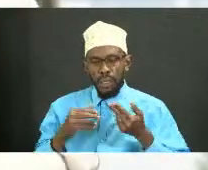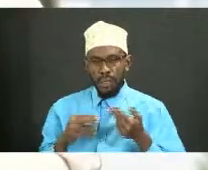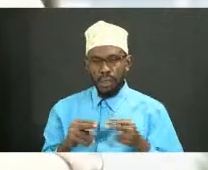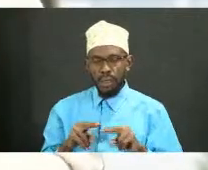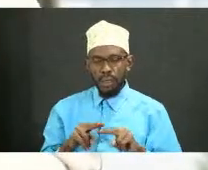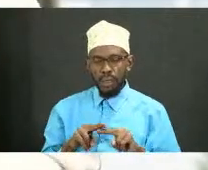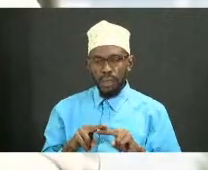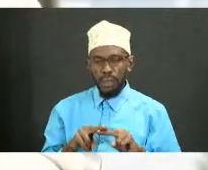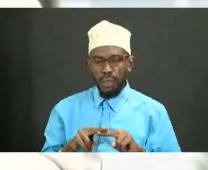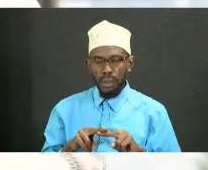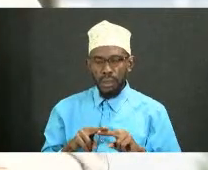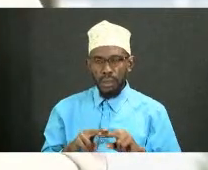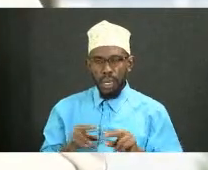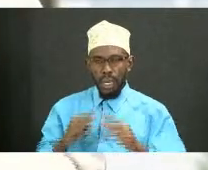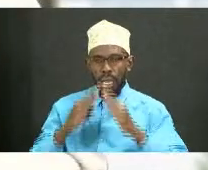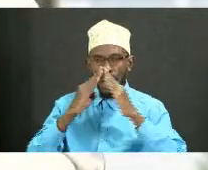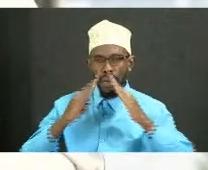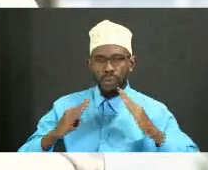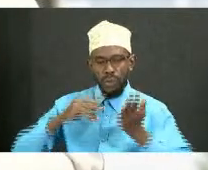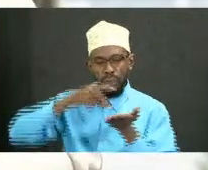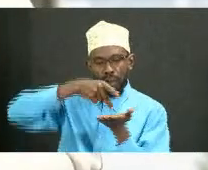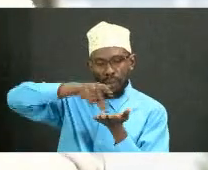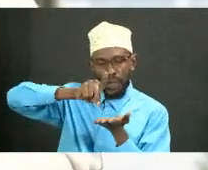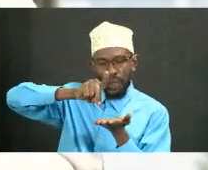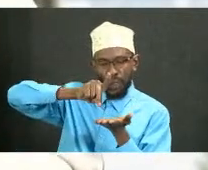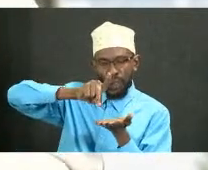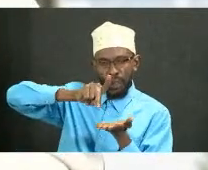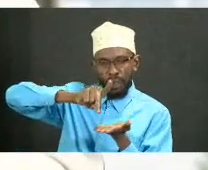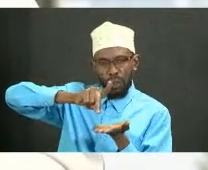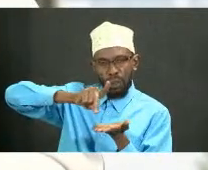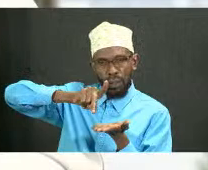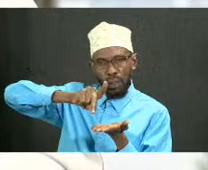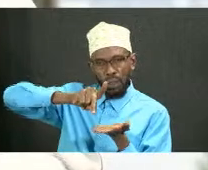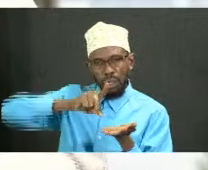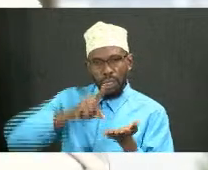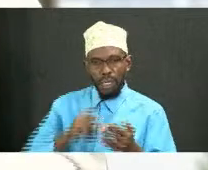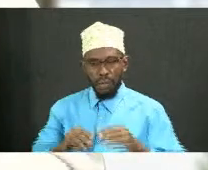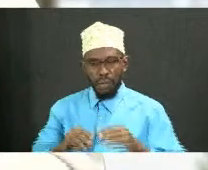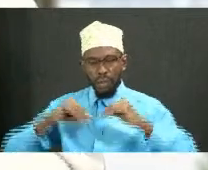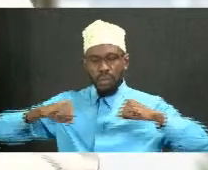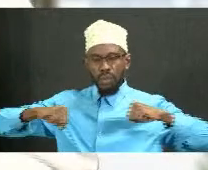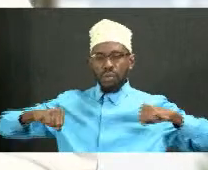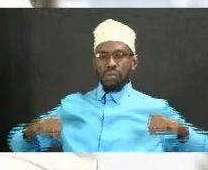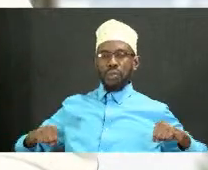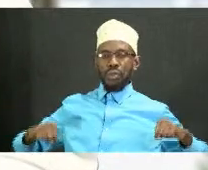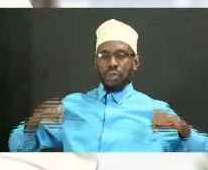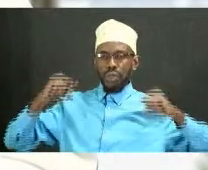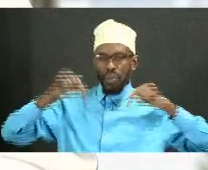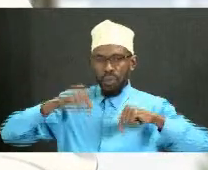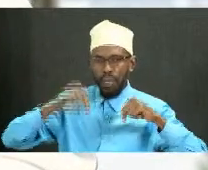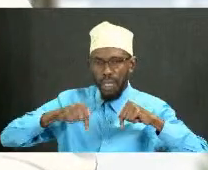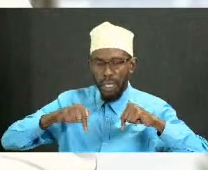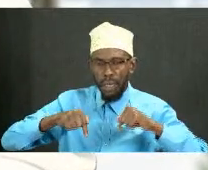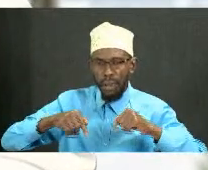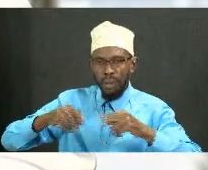kuhimili nyumba na kadhalika, yale matarajio ya nyumba kama ni furniture na kadhalika. Leo